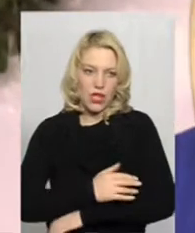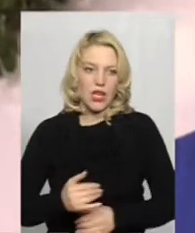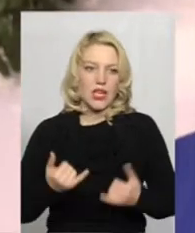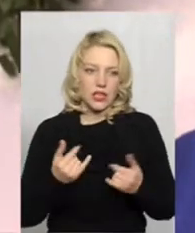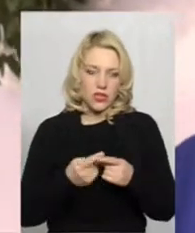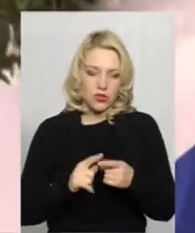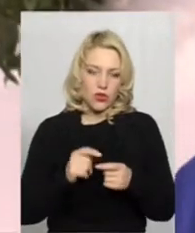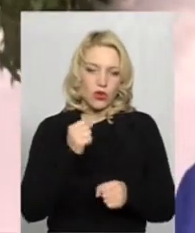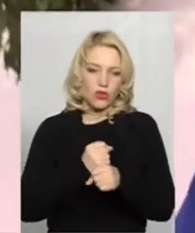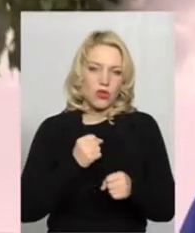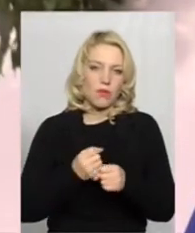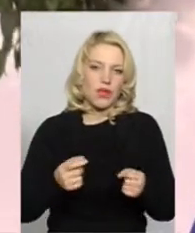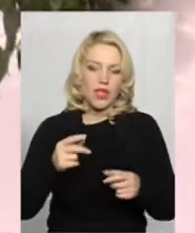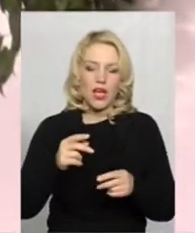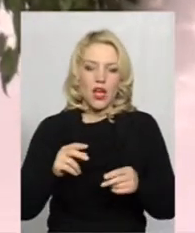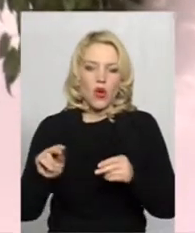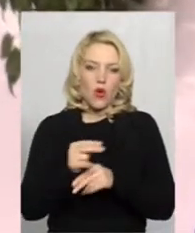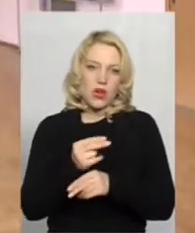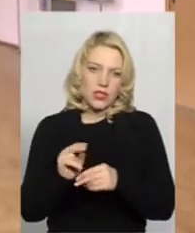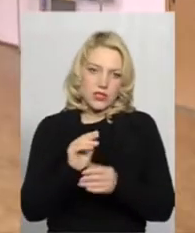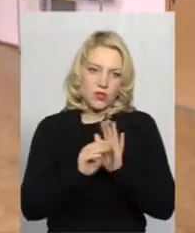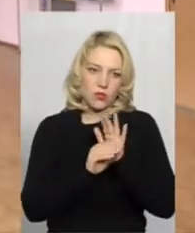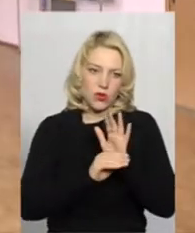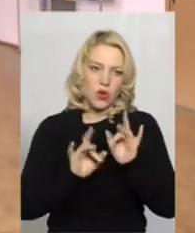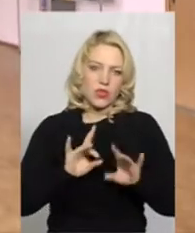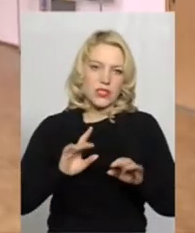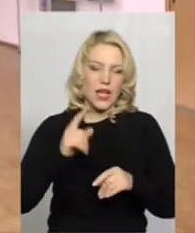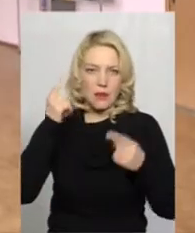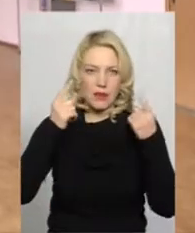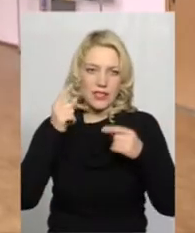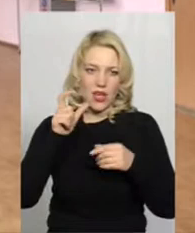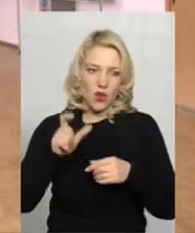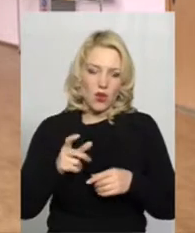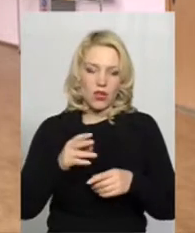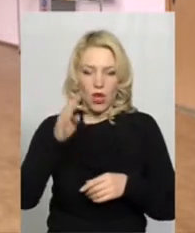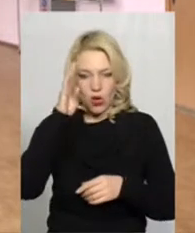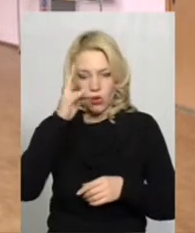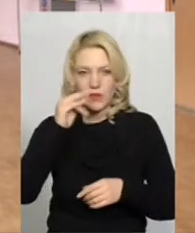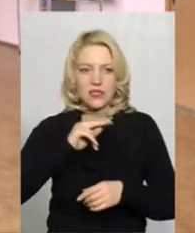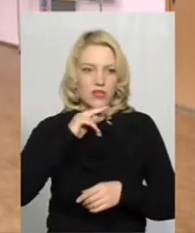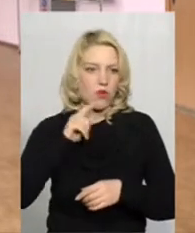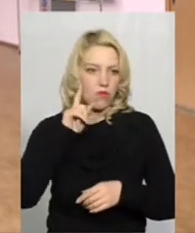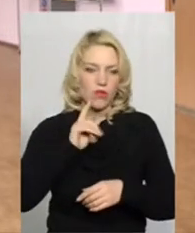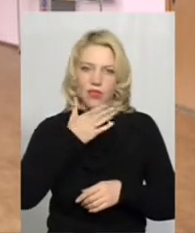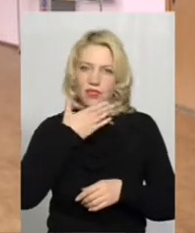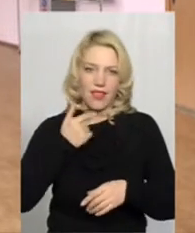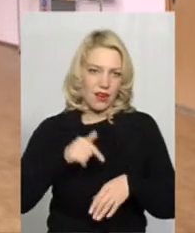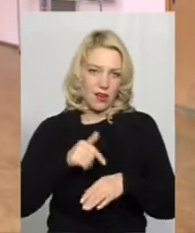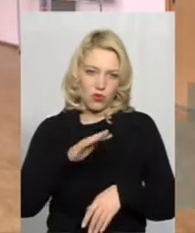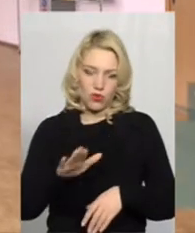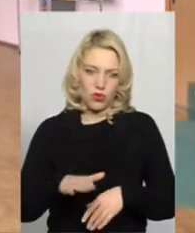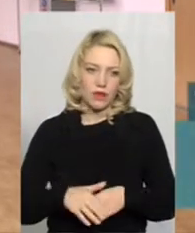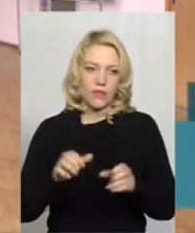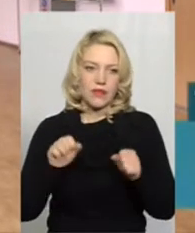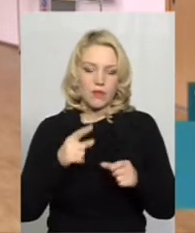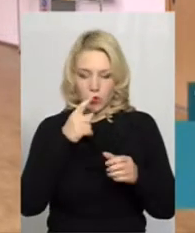розповідає практичний психолог у загальноосвітній школі номер 1 Катерина Панкіна. Каже, хлопець на зауваження поки не реагує. Все воно, мабуть, збігається